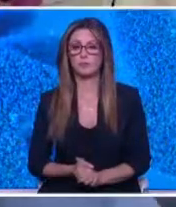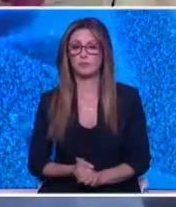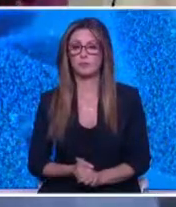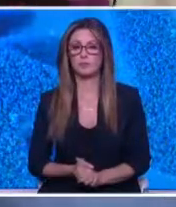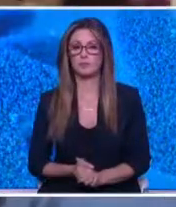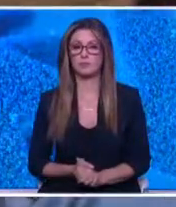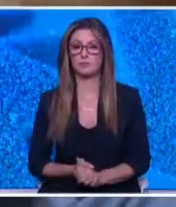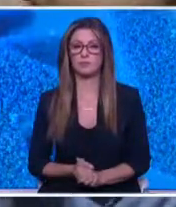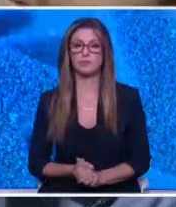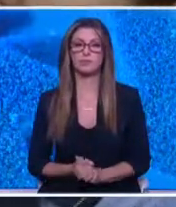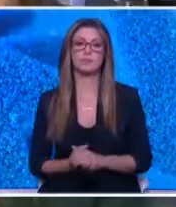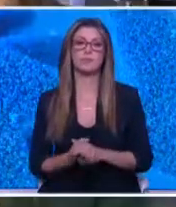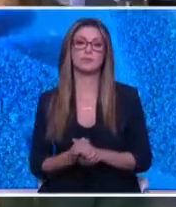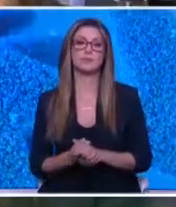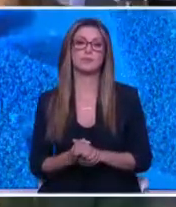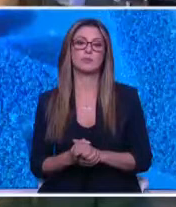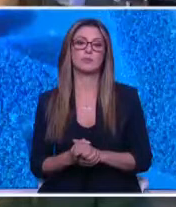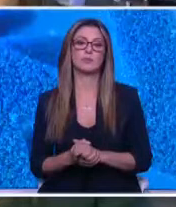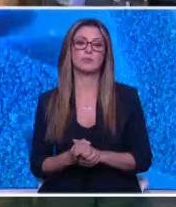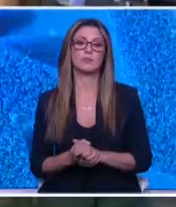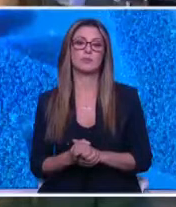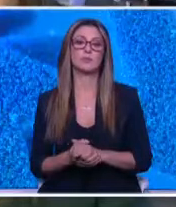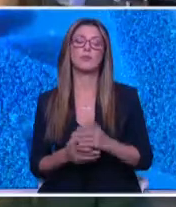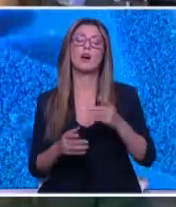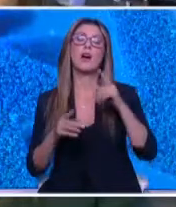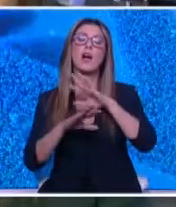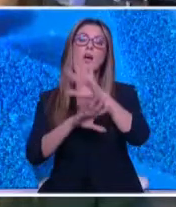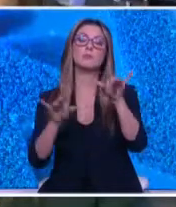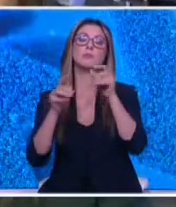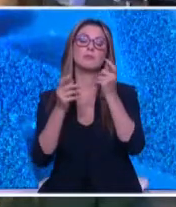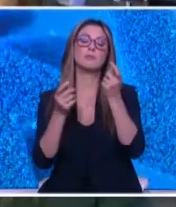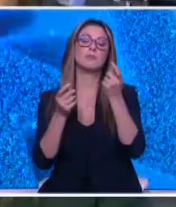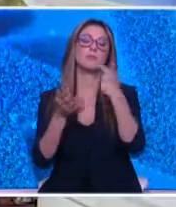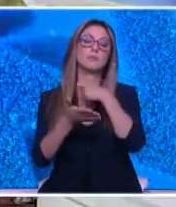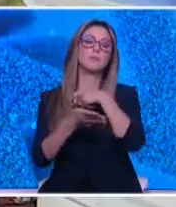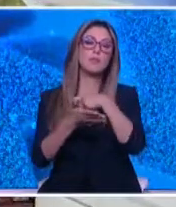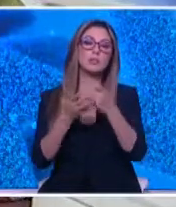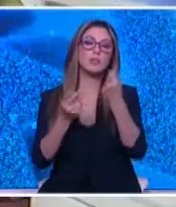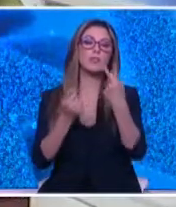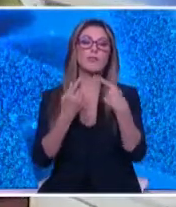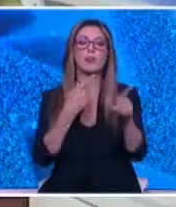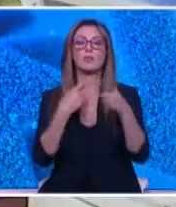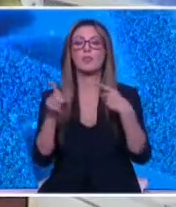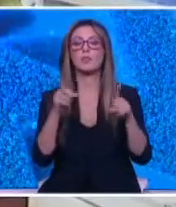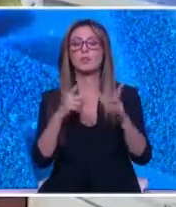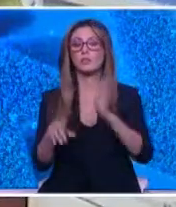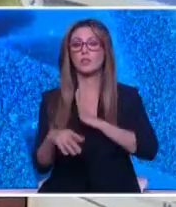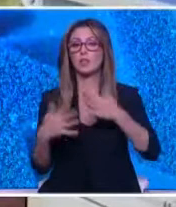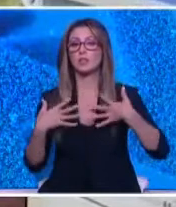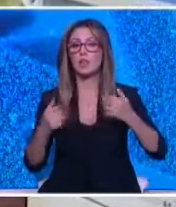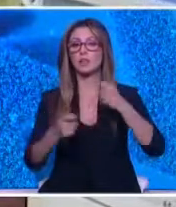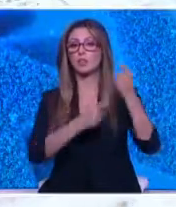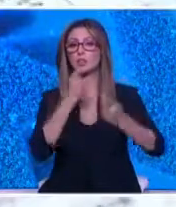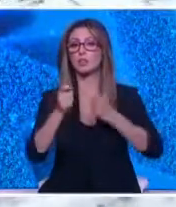bir katsayı var. 400'e katkı sunmayan gibi bir tanımla asistan için başka bir katsayı var. Sağlık